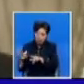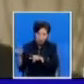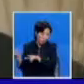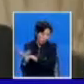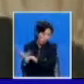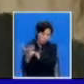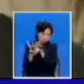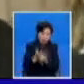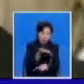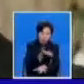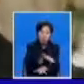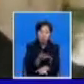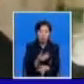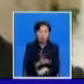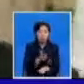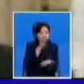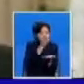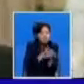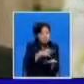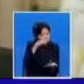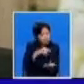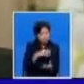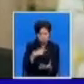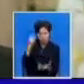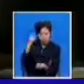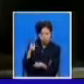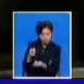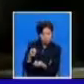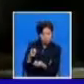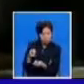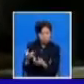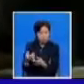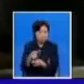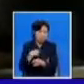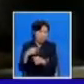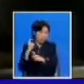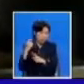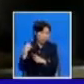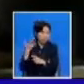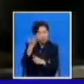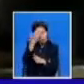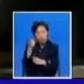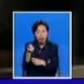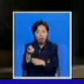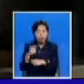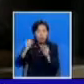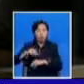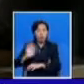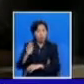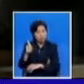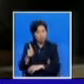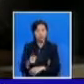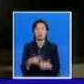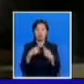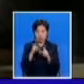า ผมเข้าใจว่ามันมีลูกเล่นทางเทคนิคนิดหน่อยก็คือว่าพูด